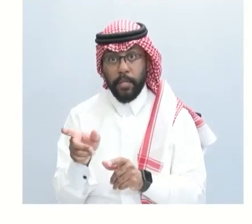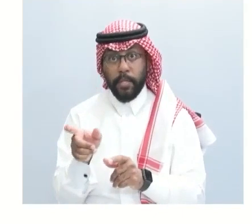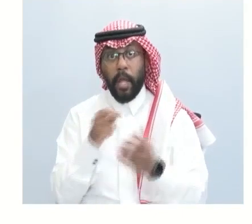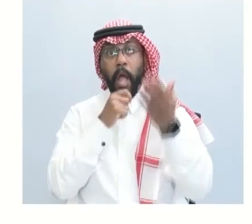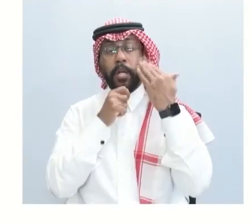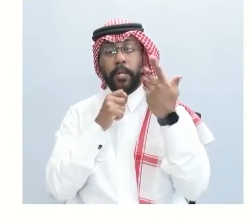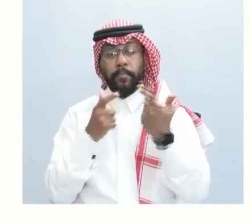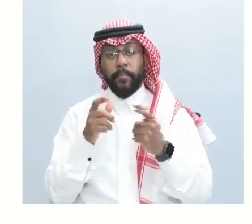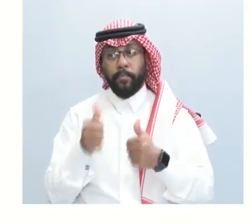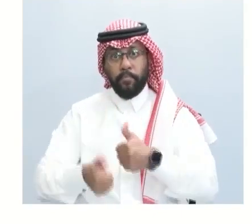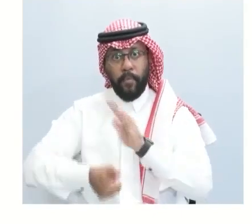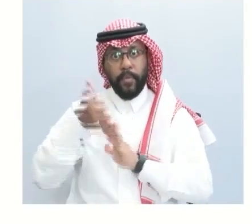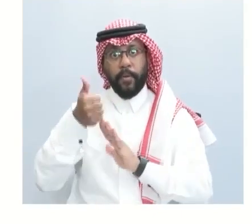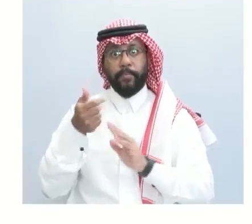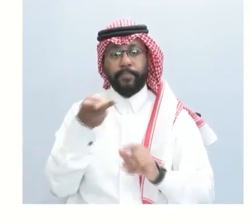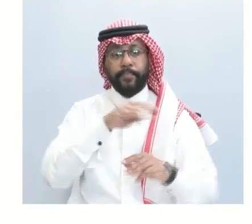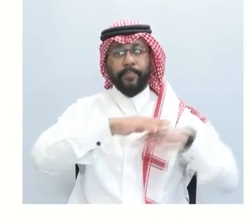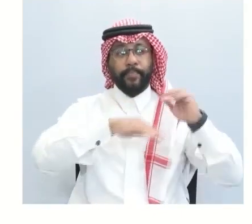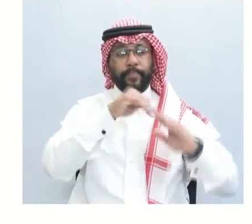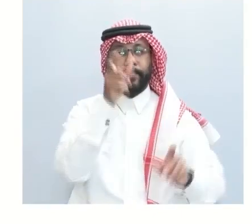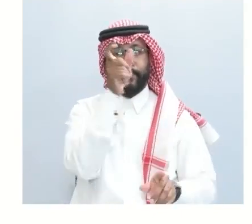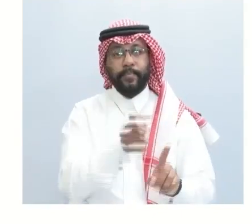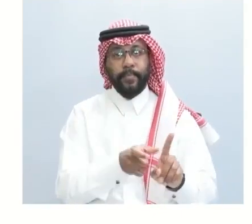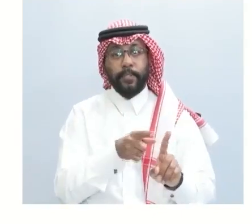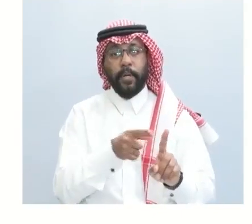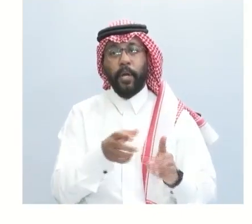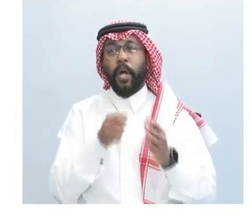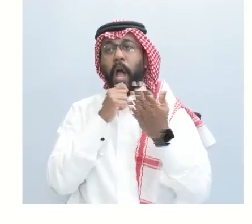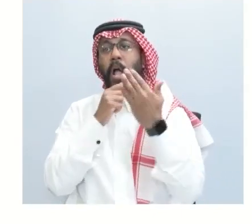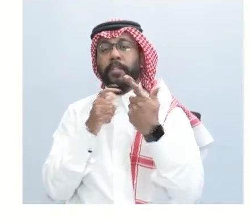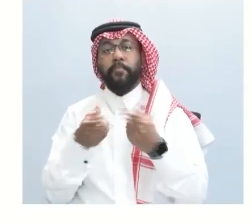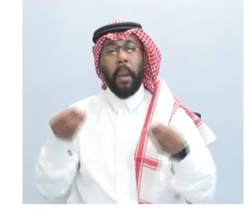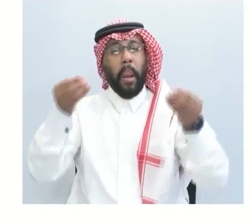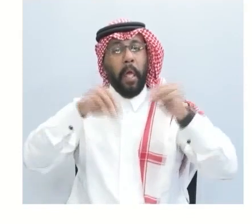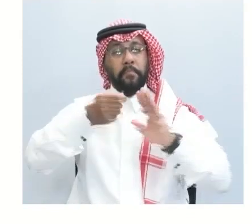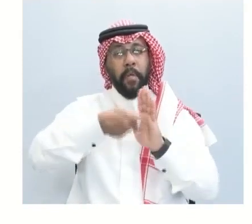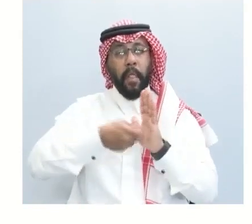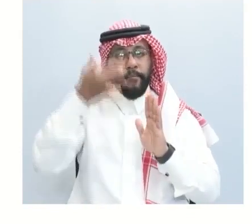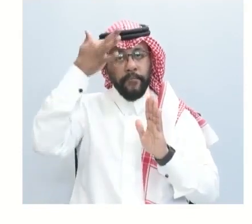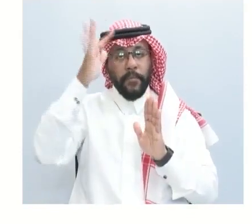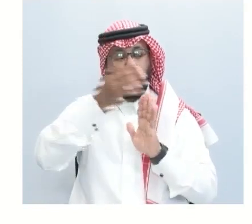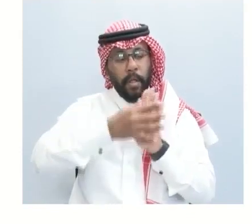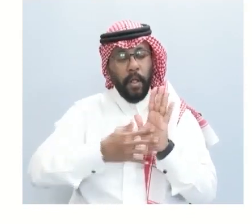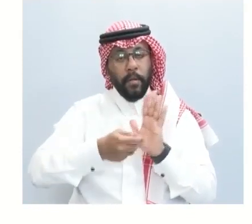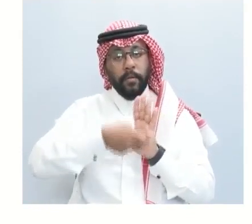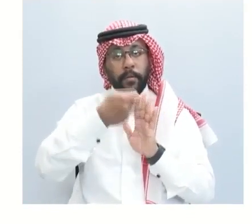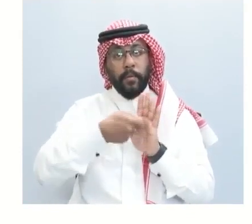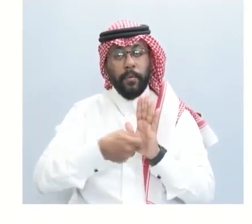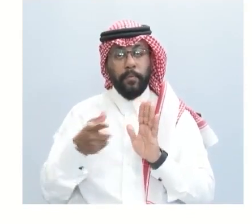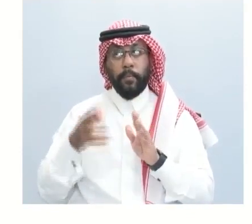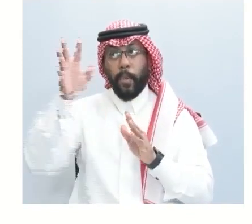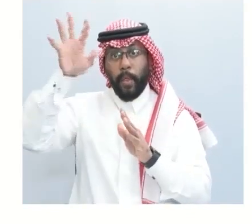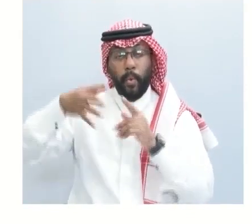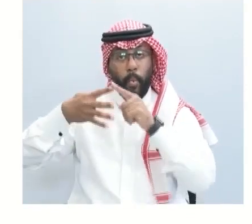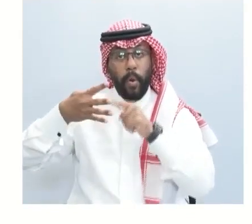المتميز وهنا مهارات الخطيب والمهارات التي مذكوره سابقا بامكانك ايضا ان تضيف هنا صفات الخطيب اللي هي ثقافه الخطيب موافقه القول للعمل ودراسه علوم